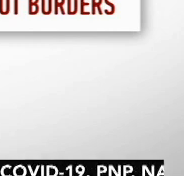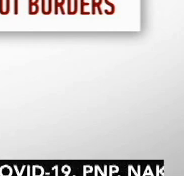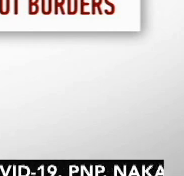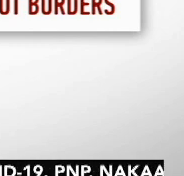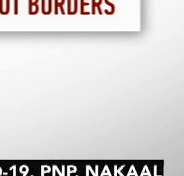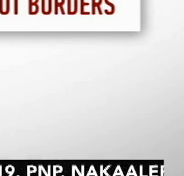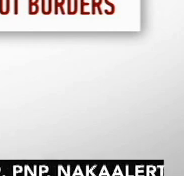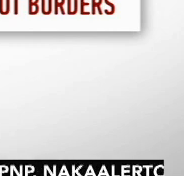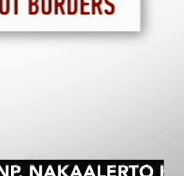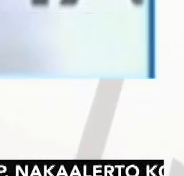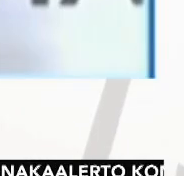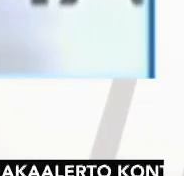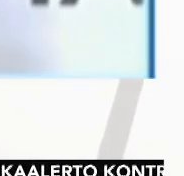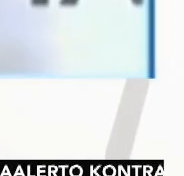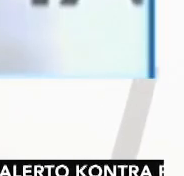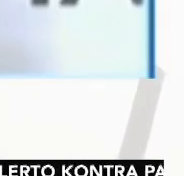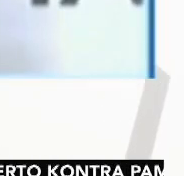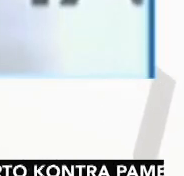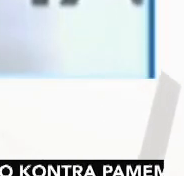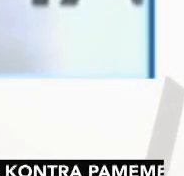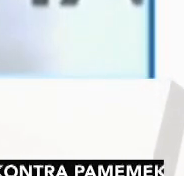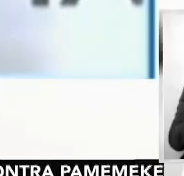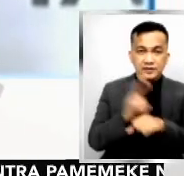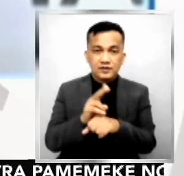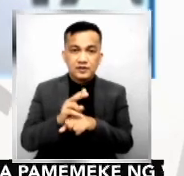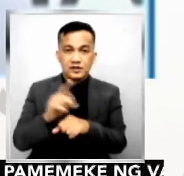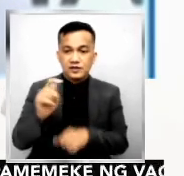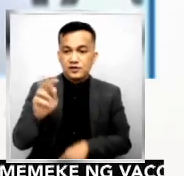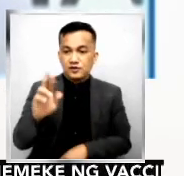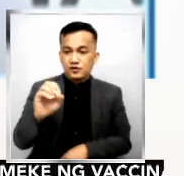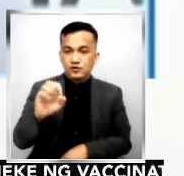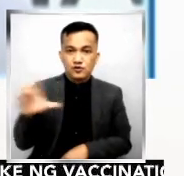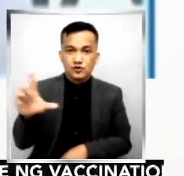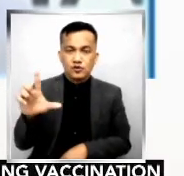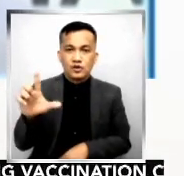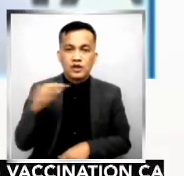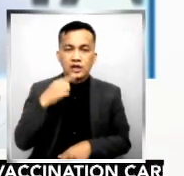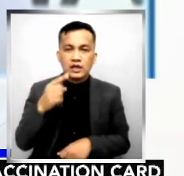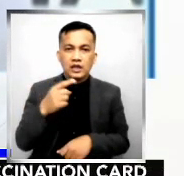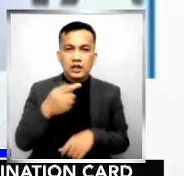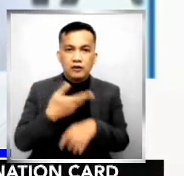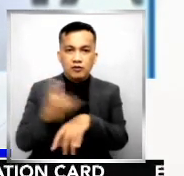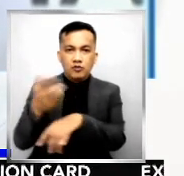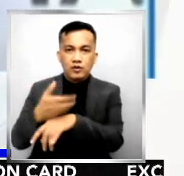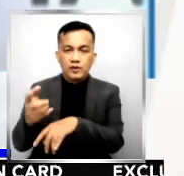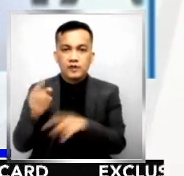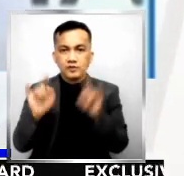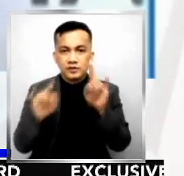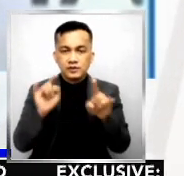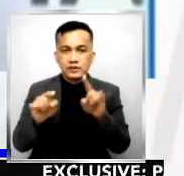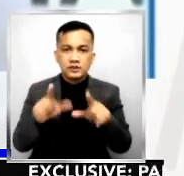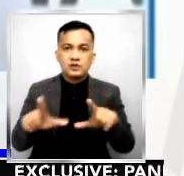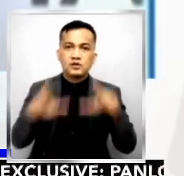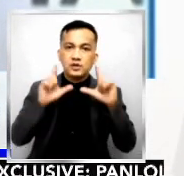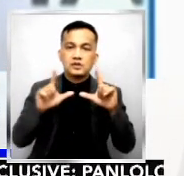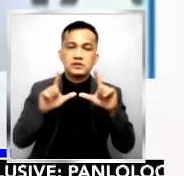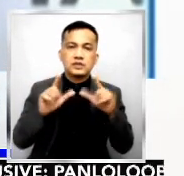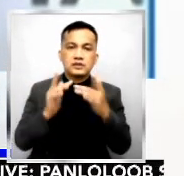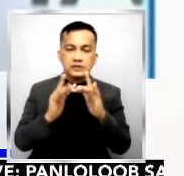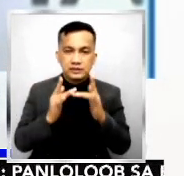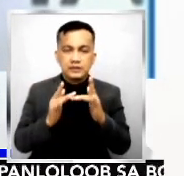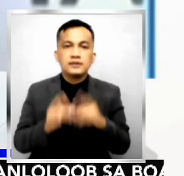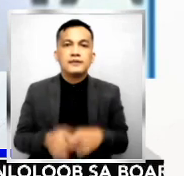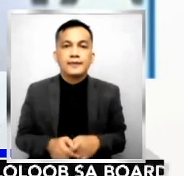license, at paggamit ng mga troll para iharas ang mga mamamahayag online. Sabi ni Presidential Spokesman Harry